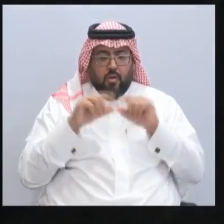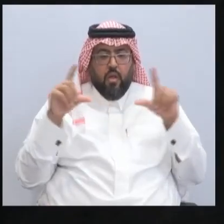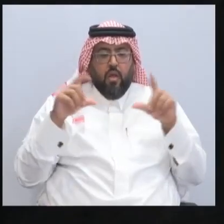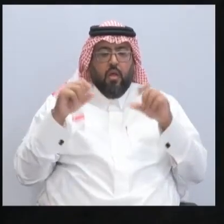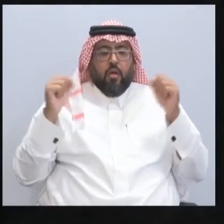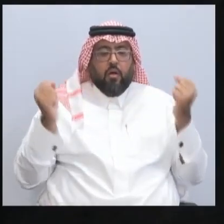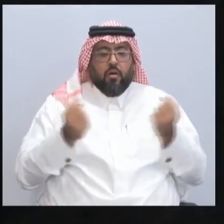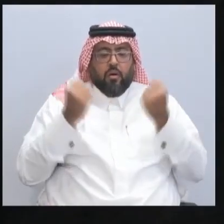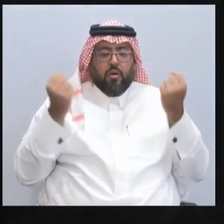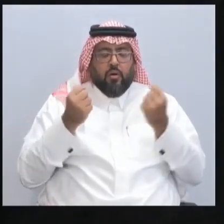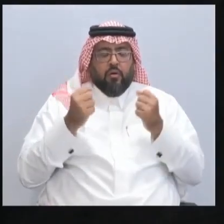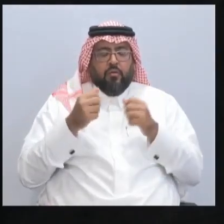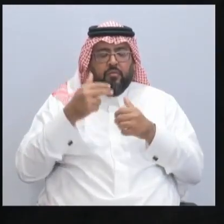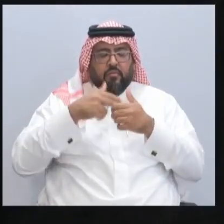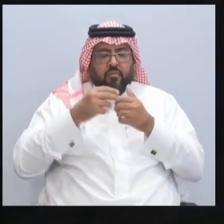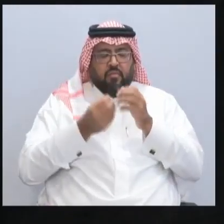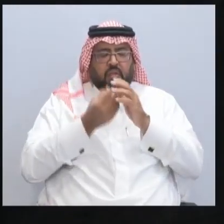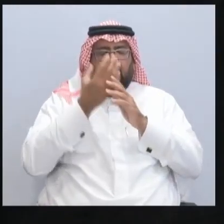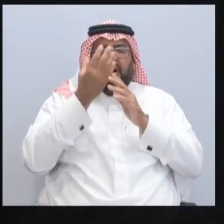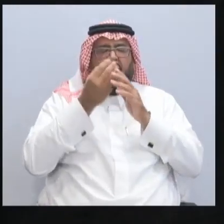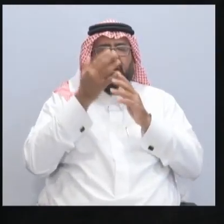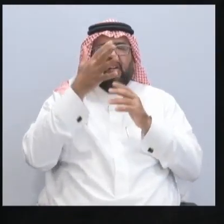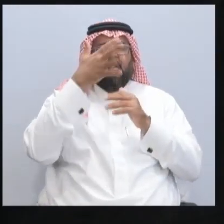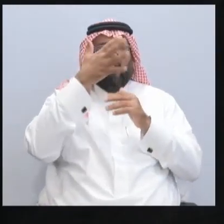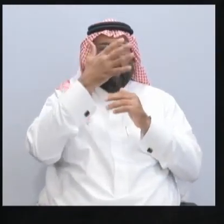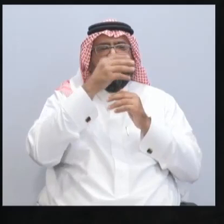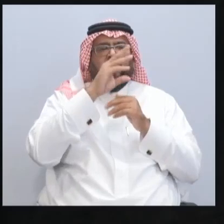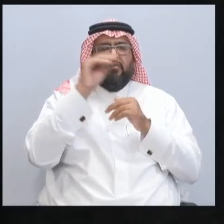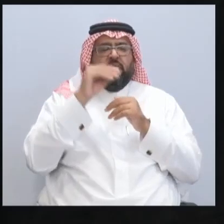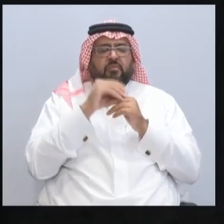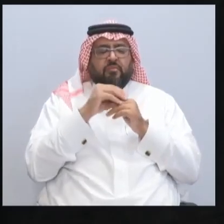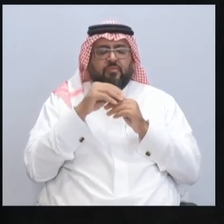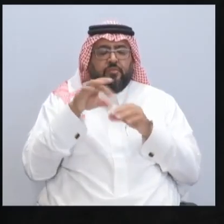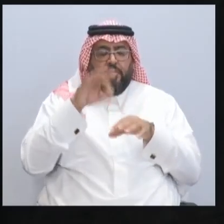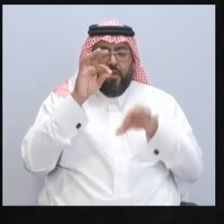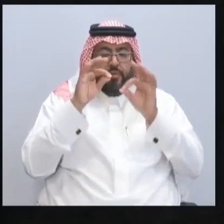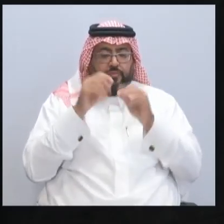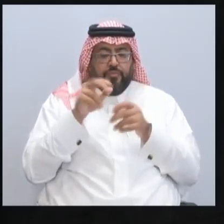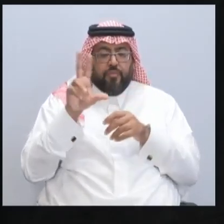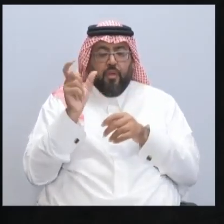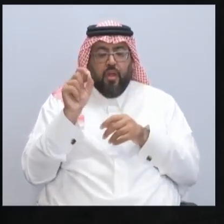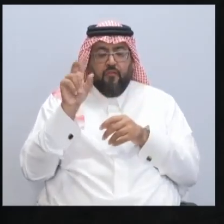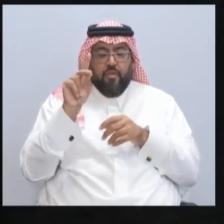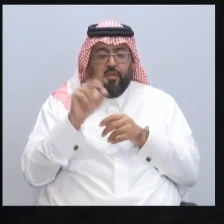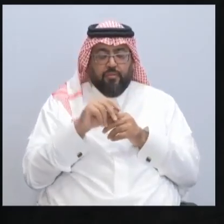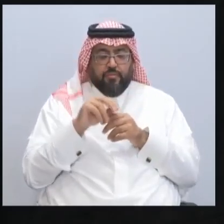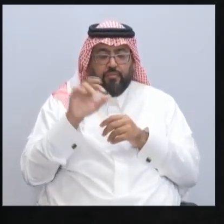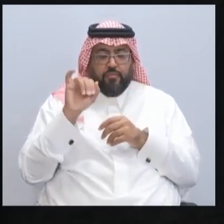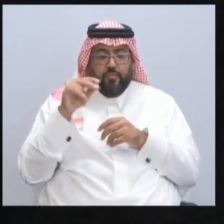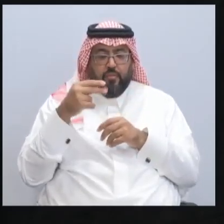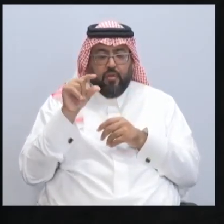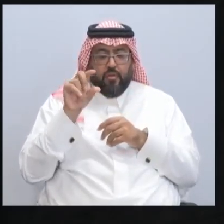انشطه اقتصاديه جديده مثل استخراج النفط والمعادن